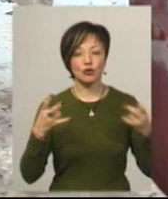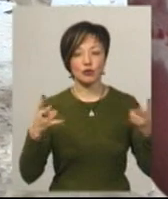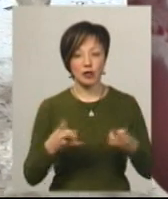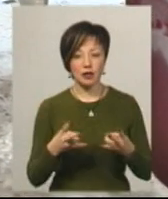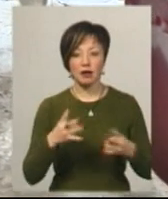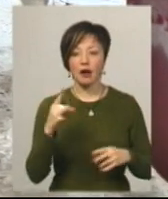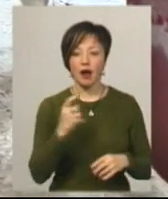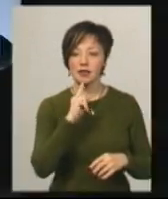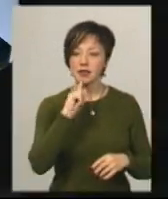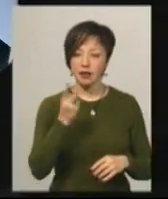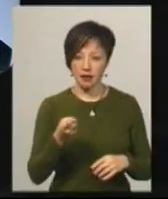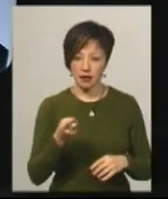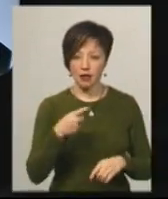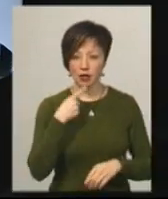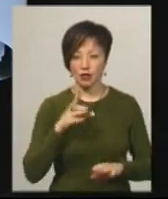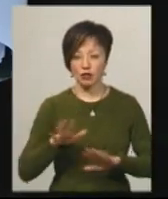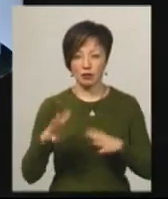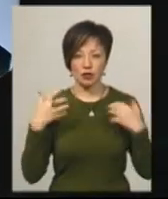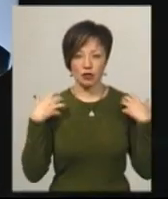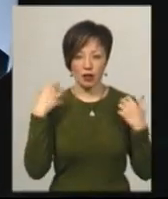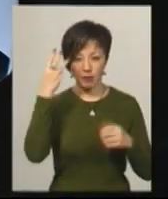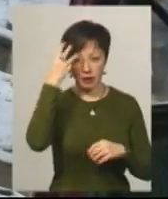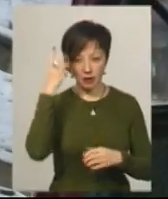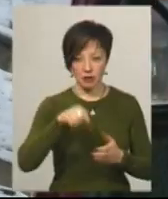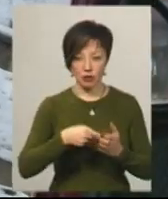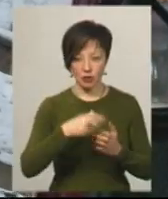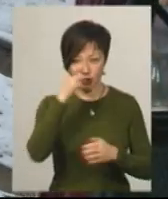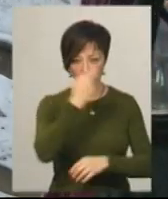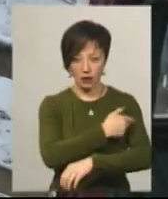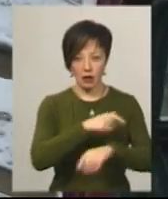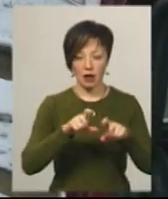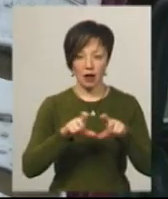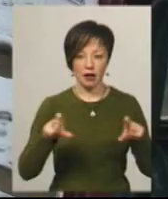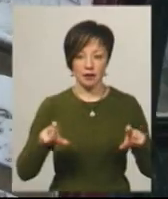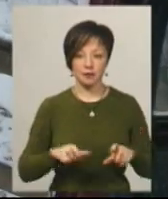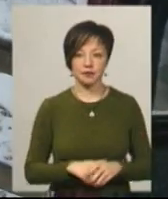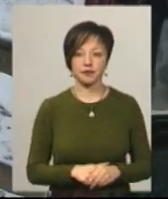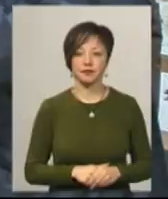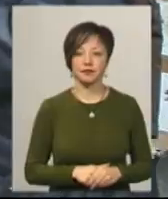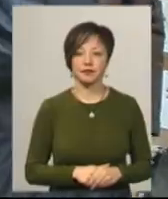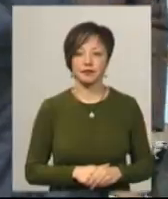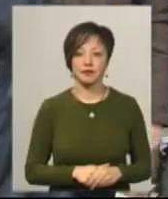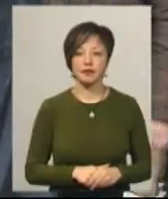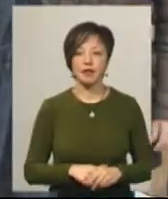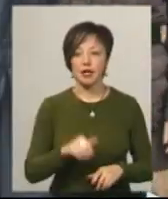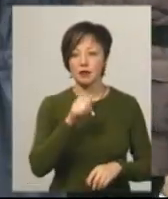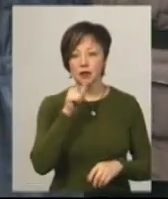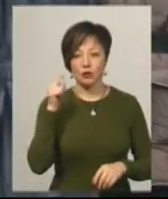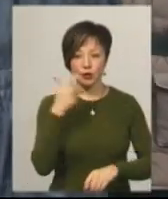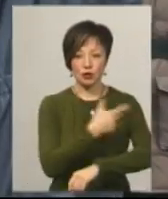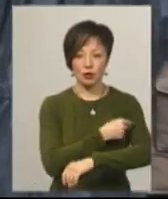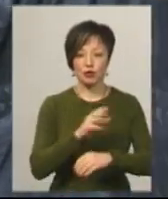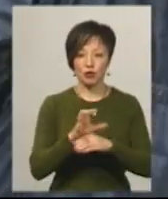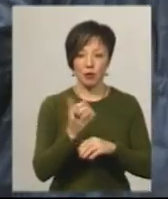не частіше одного разу на рік, каже заступник начальника Хмельницької міської державної лікарні ветеринарної медицини Дмитро Романець. З минулого щеплення